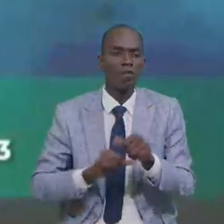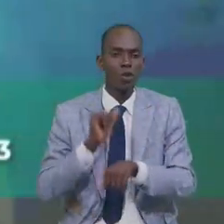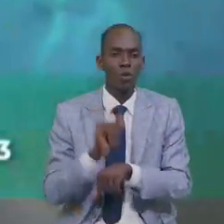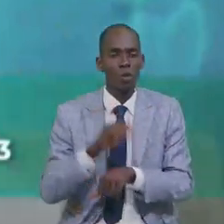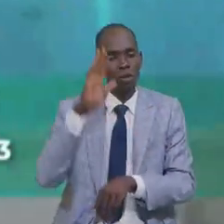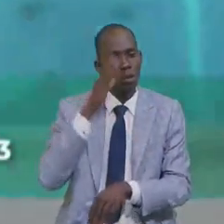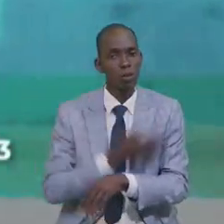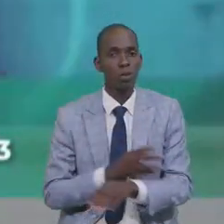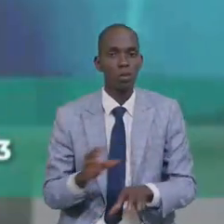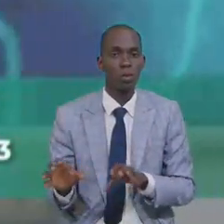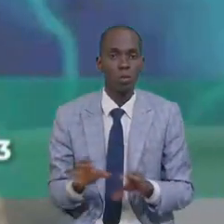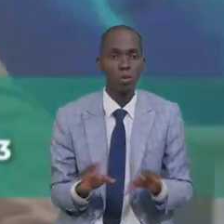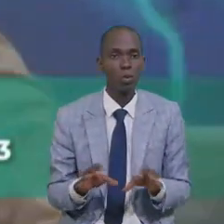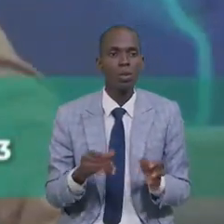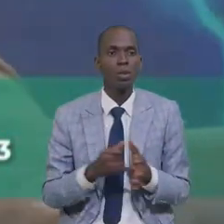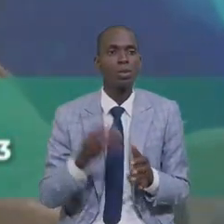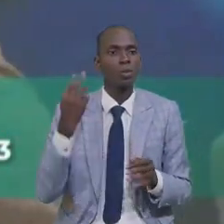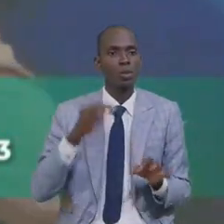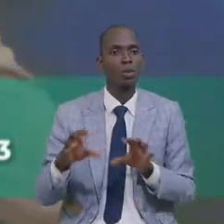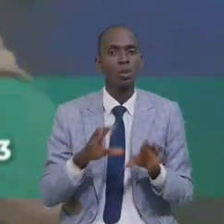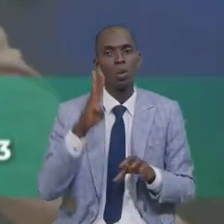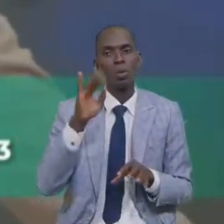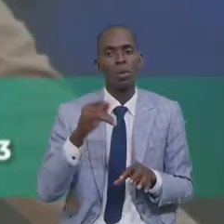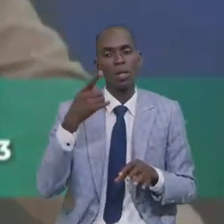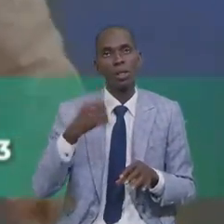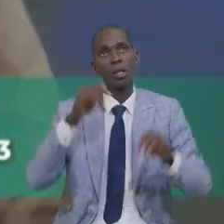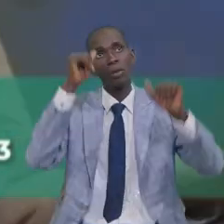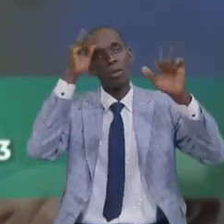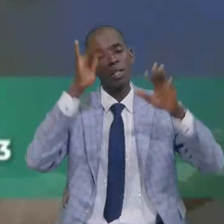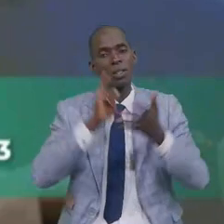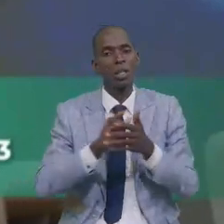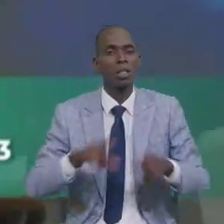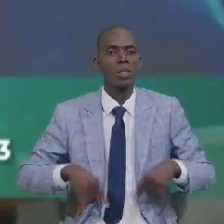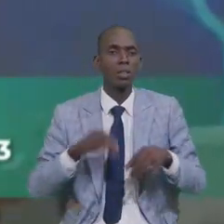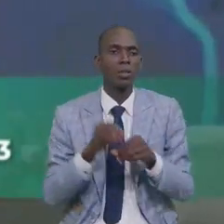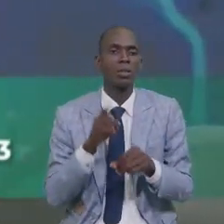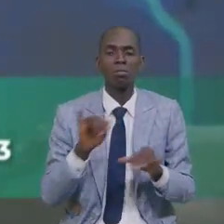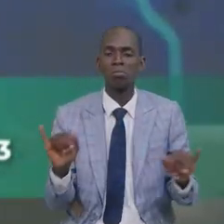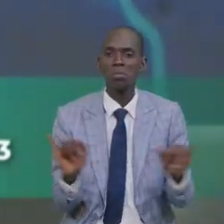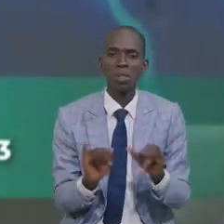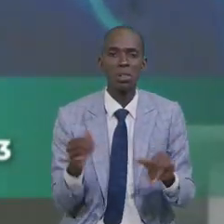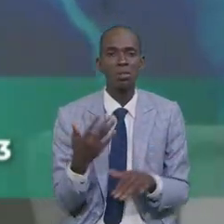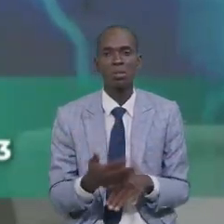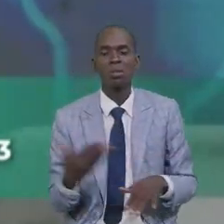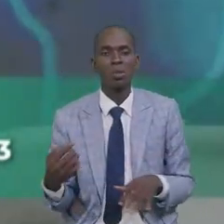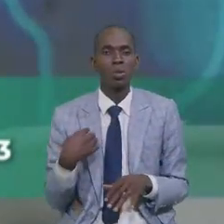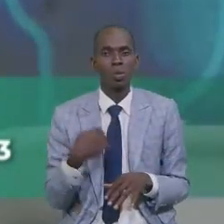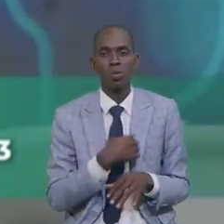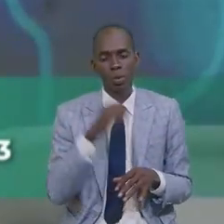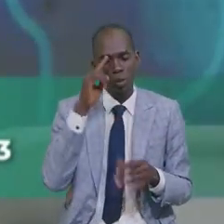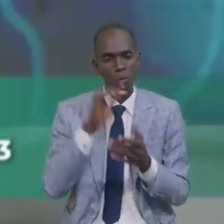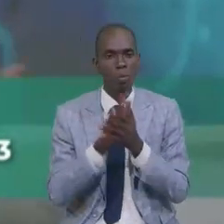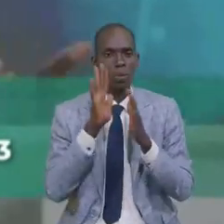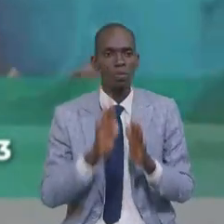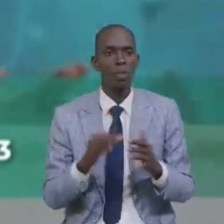que le Fils fait, c'est le Père qui fait l'œuvre. La même chose pour